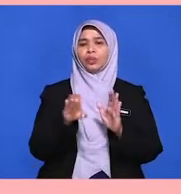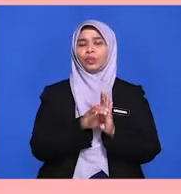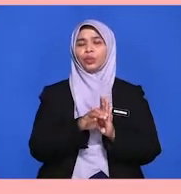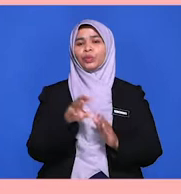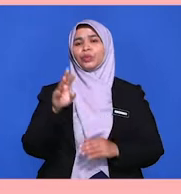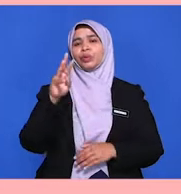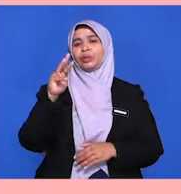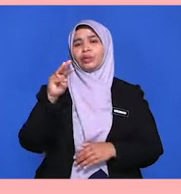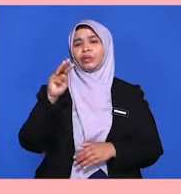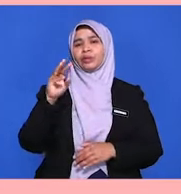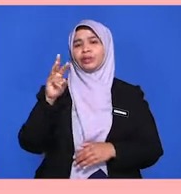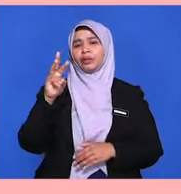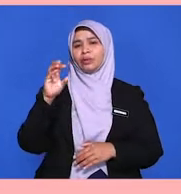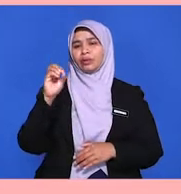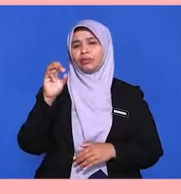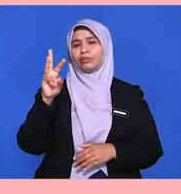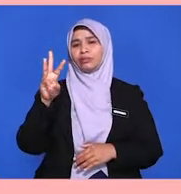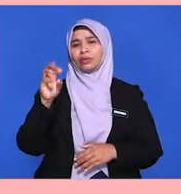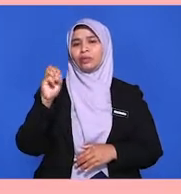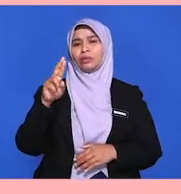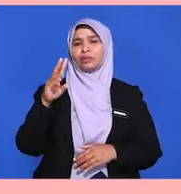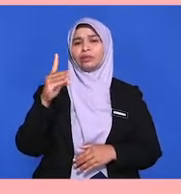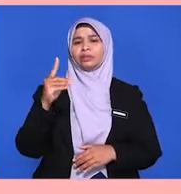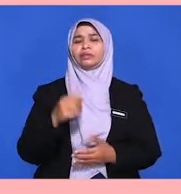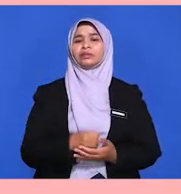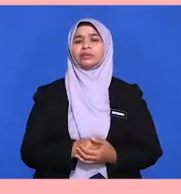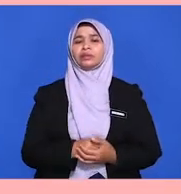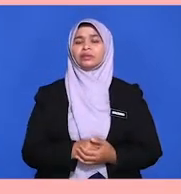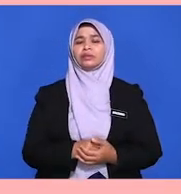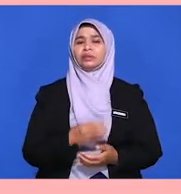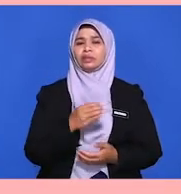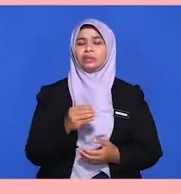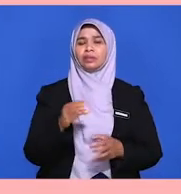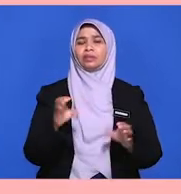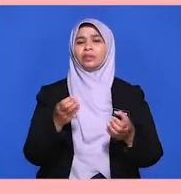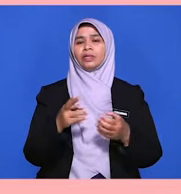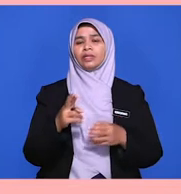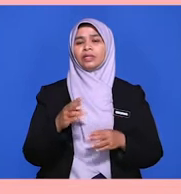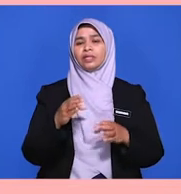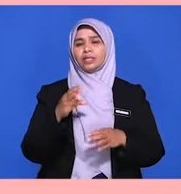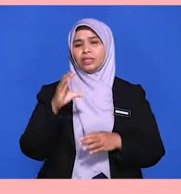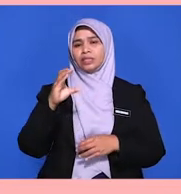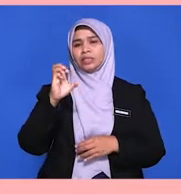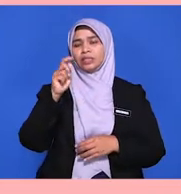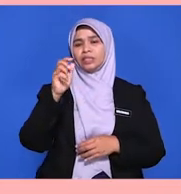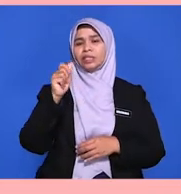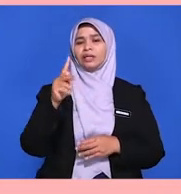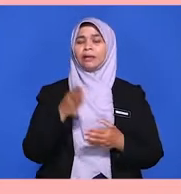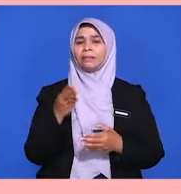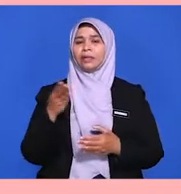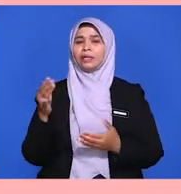banyak lagi, murid-murid boleh membuat reka letak dan mencetak bahan bercetak tersebut.